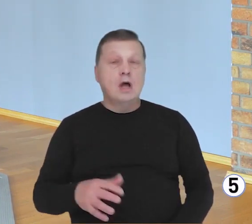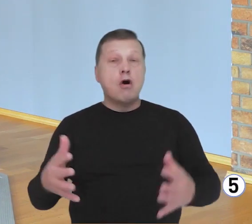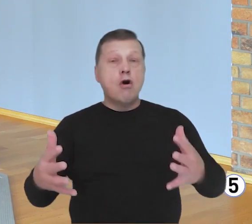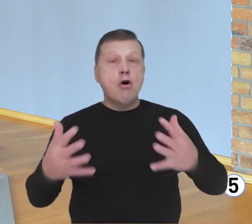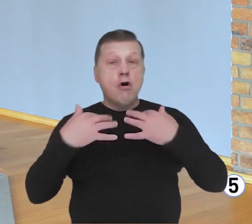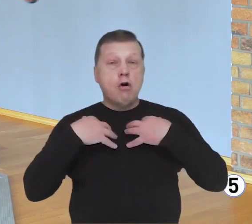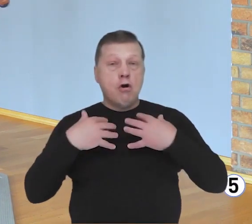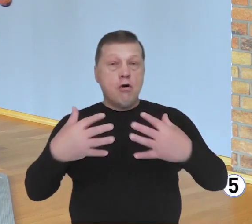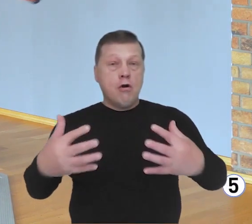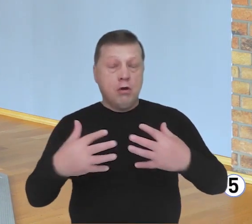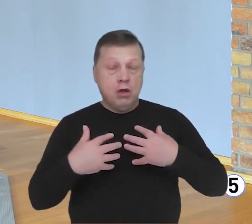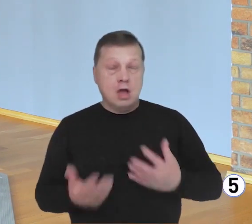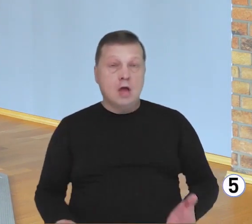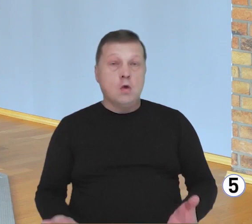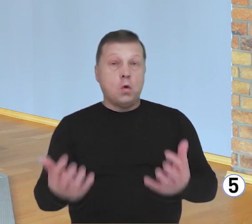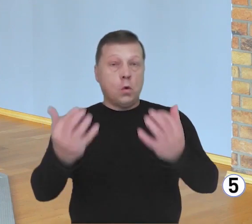Dobrze, głęboko oddychamy.